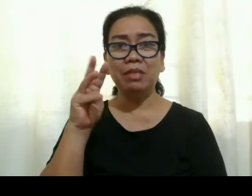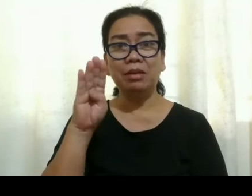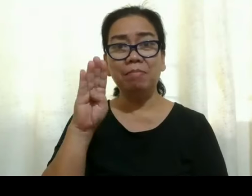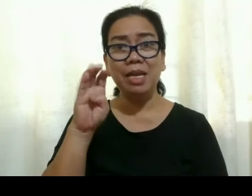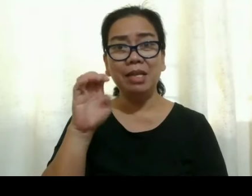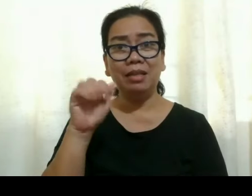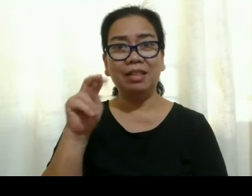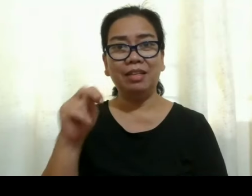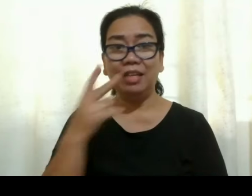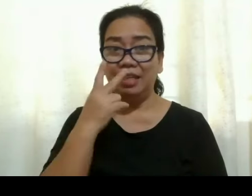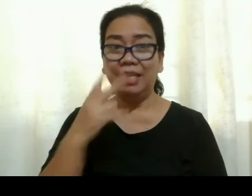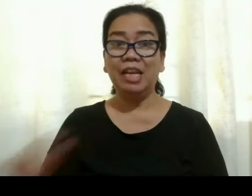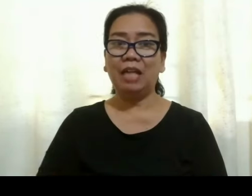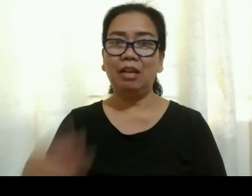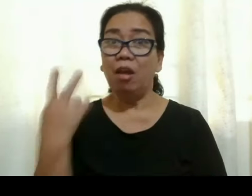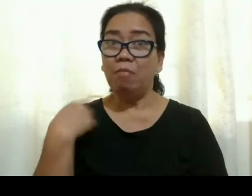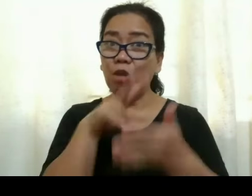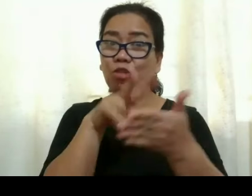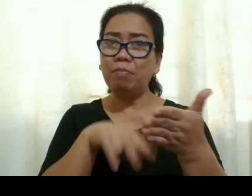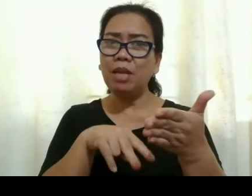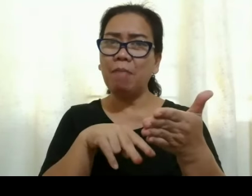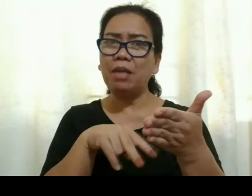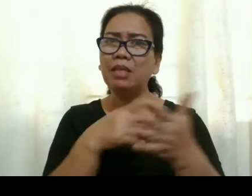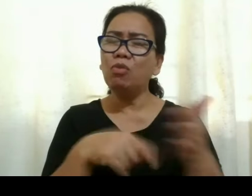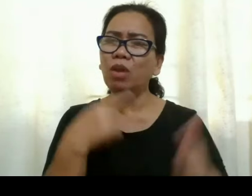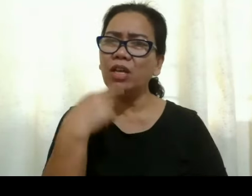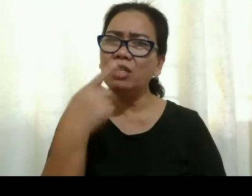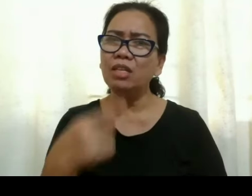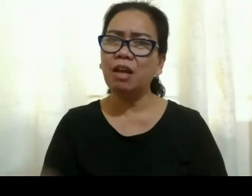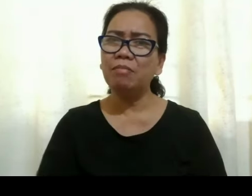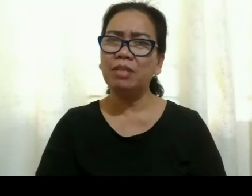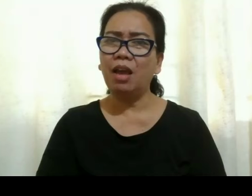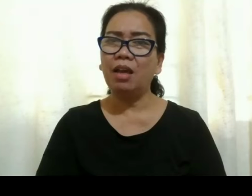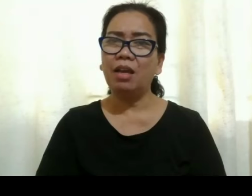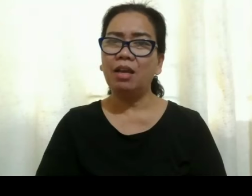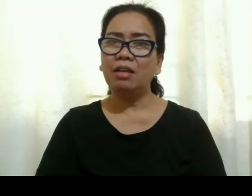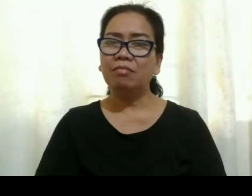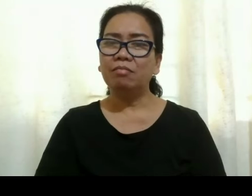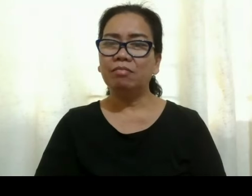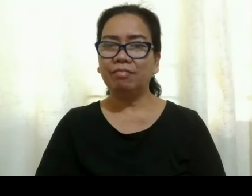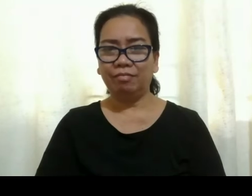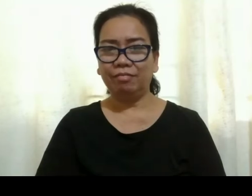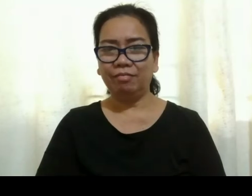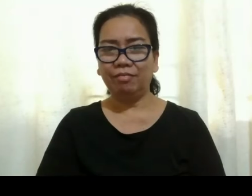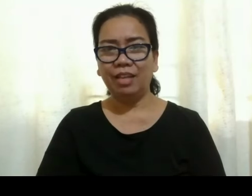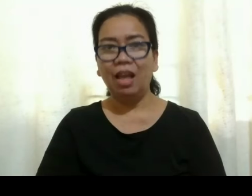ni Mr. Bean? Tingnan natin. Meron siyang binabasa. Ano pa yung sinasabi niya?